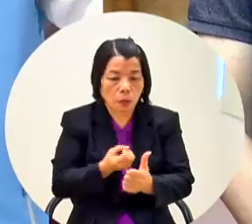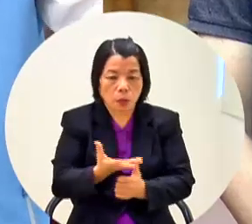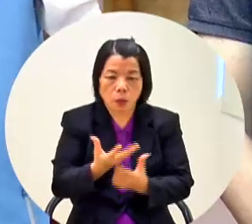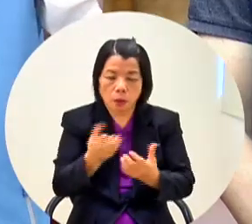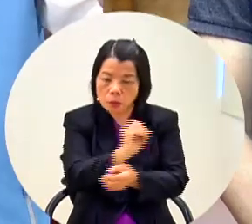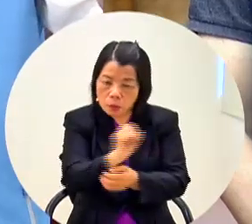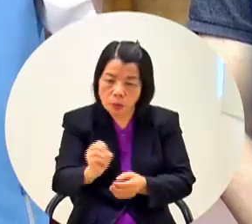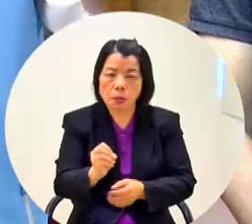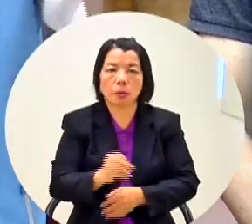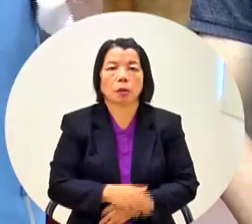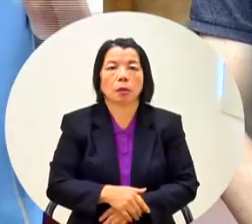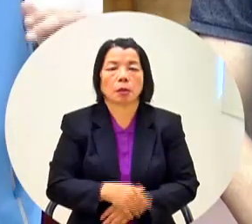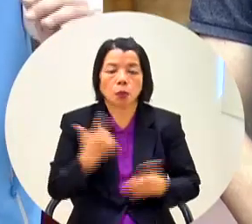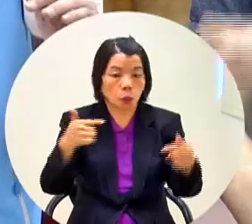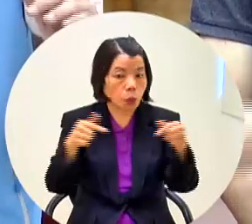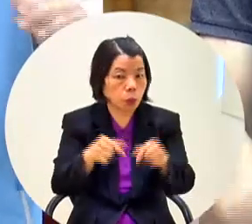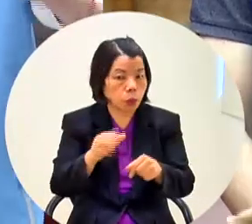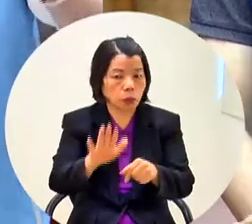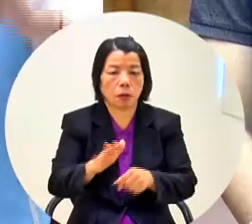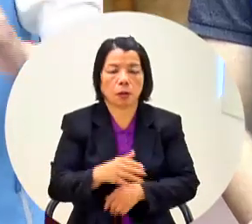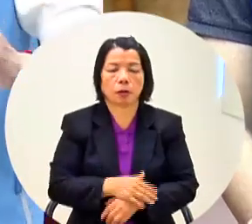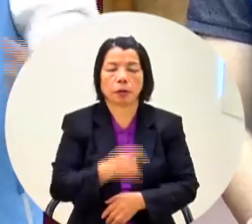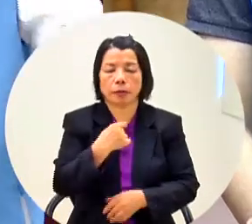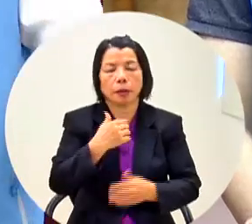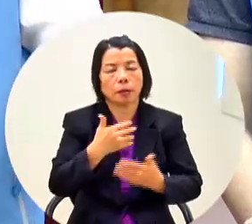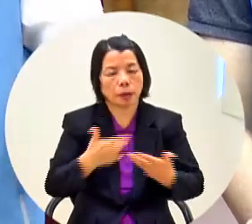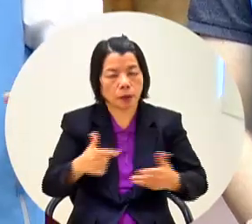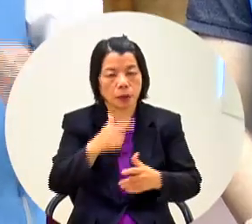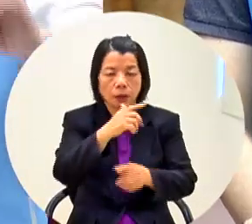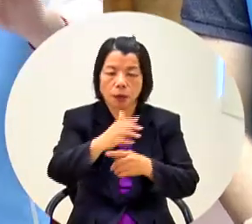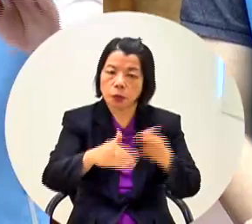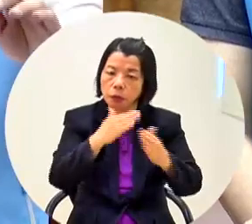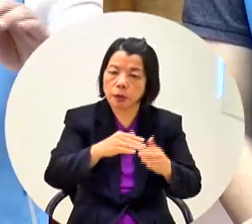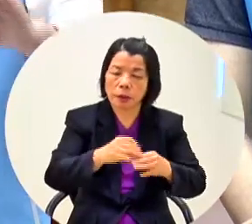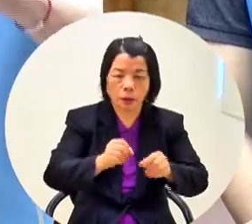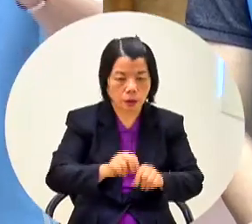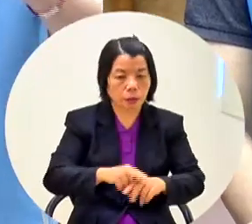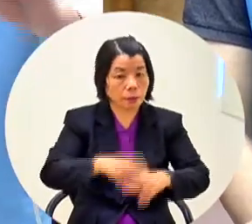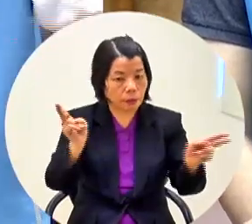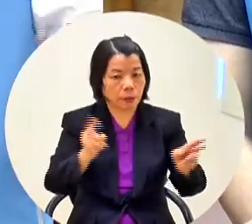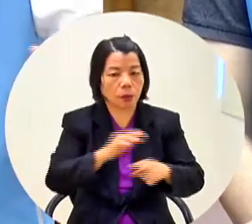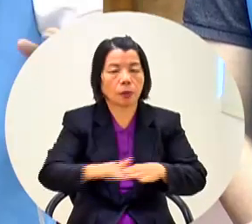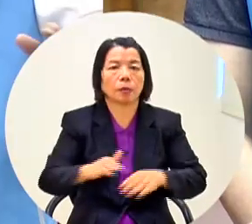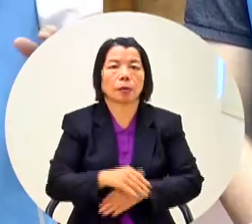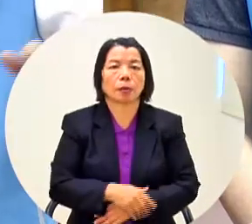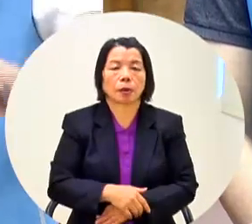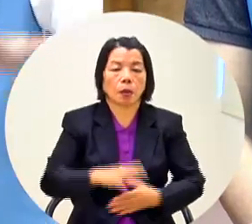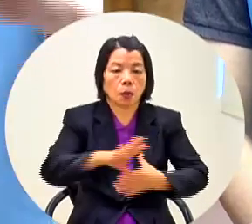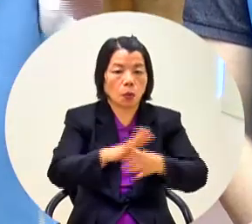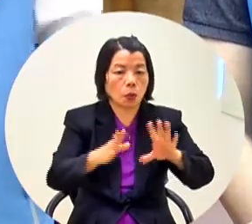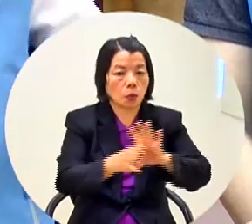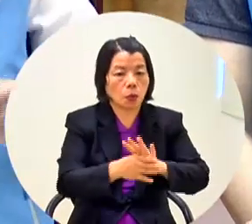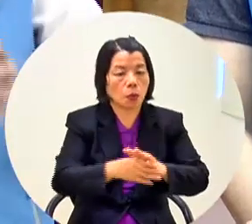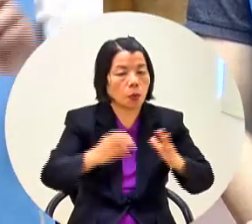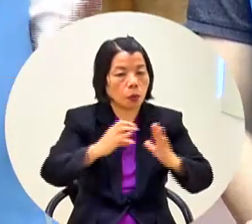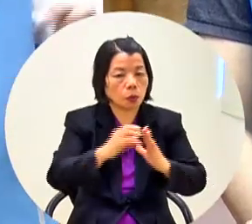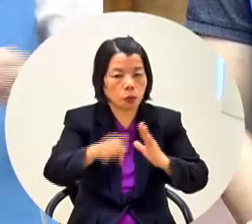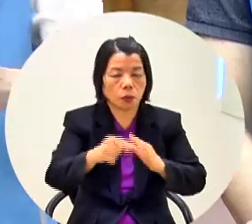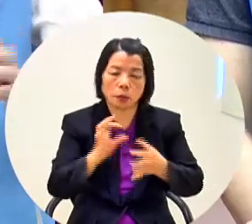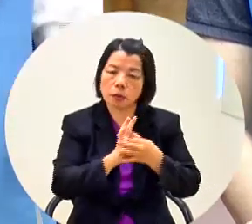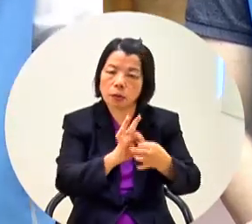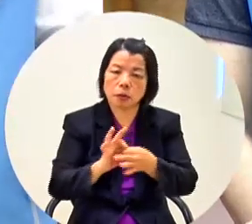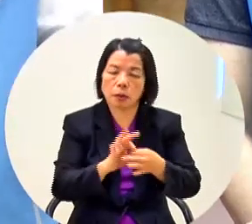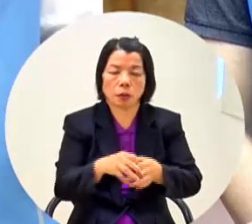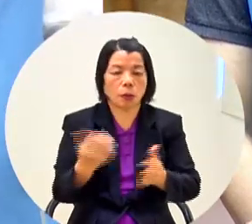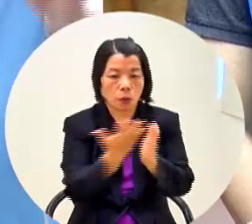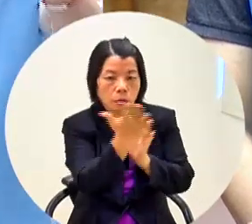的话，缓和下来，我们也很乐意包括学校开放，文化局所属的一些相关的展馆